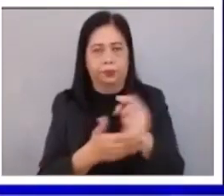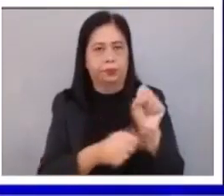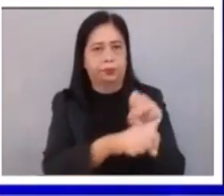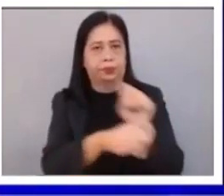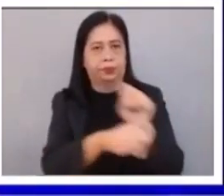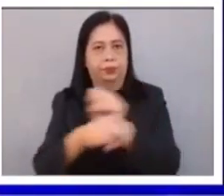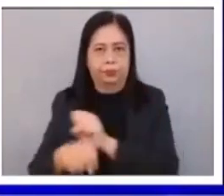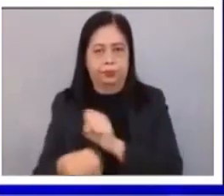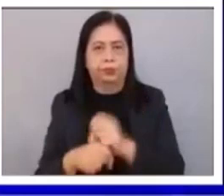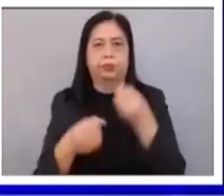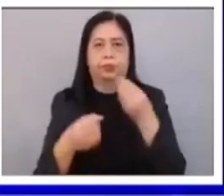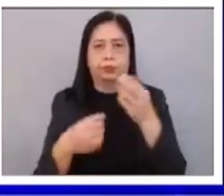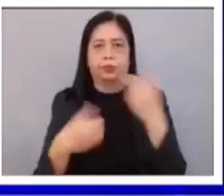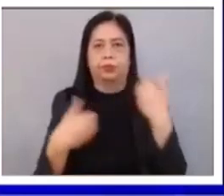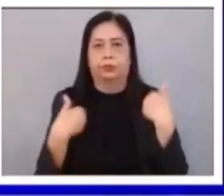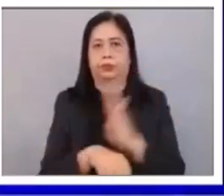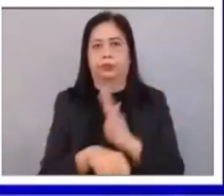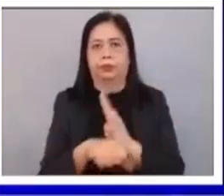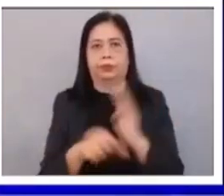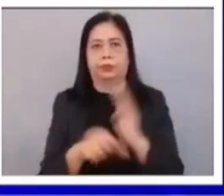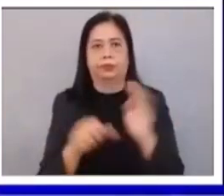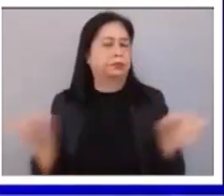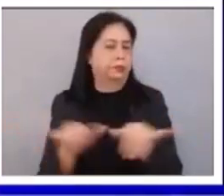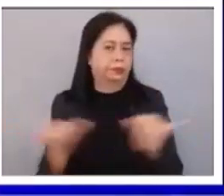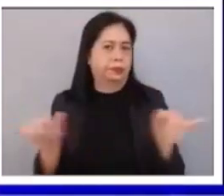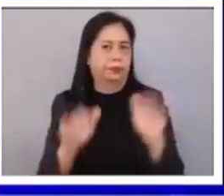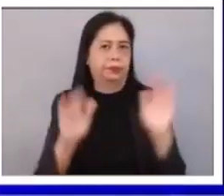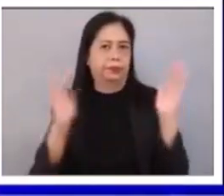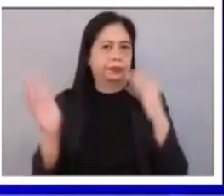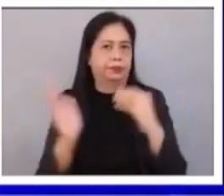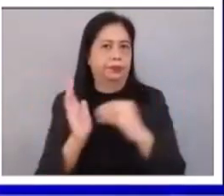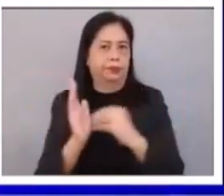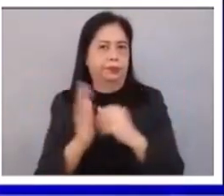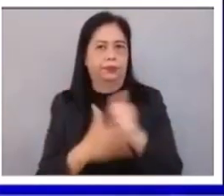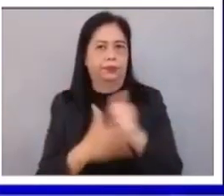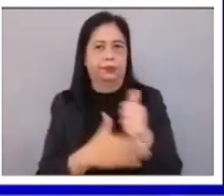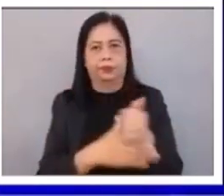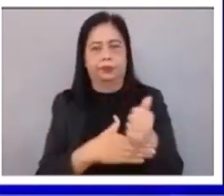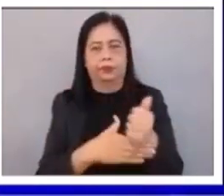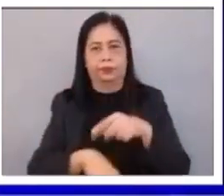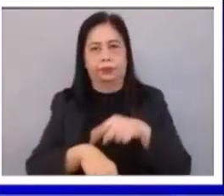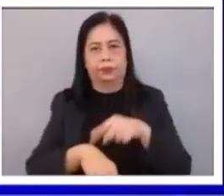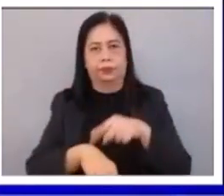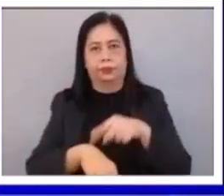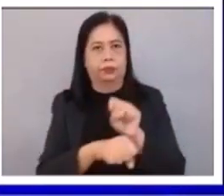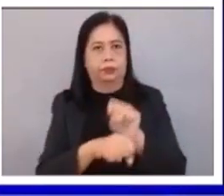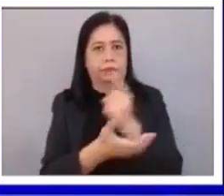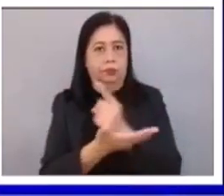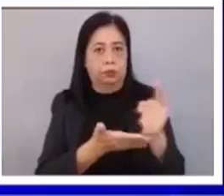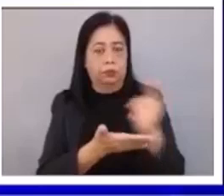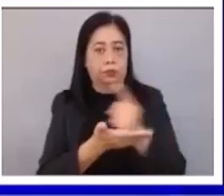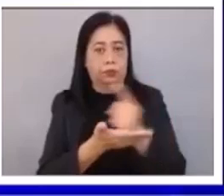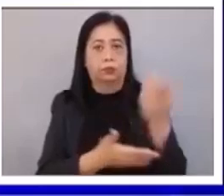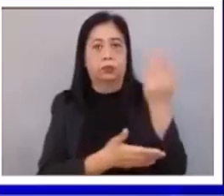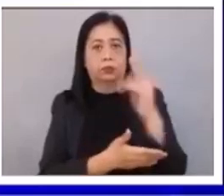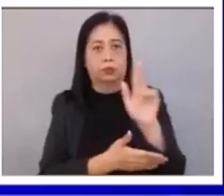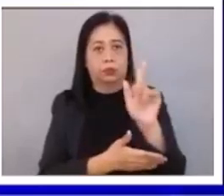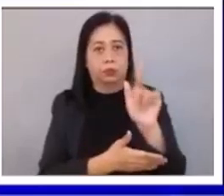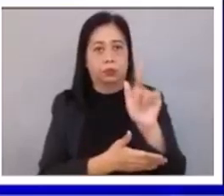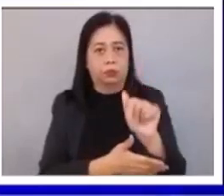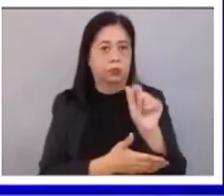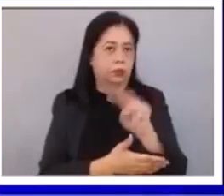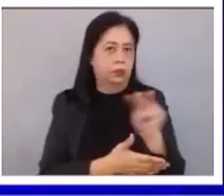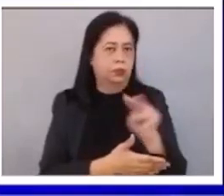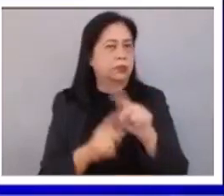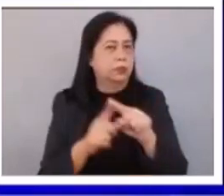negosyo. At ito ay kapareho lamang kumpara sa naitalang average hours worked in a week noong July 2022, ngunit higit